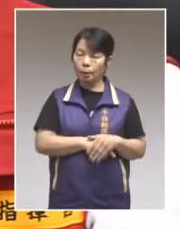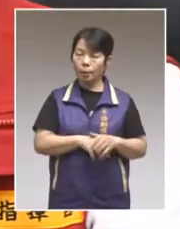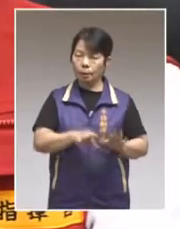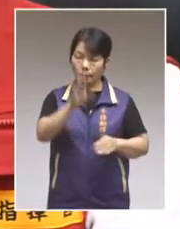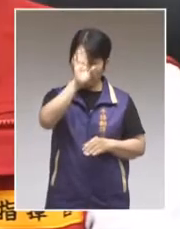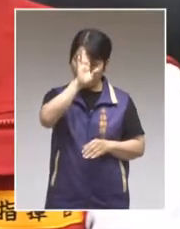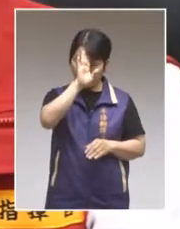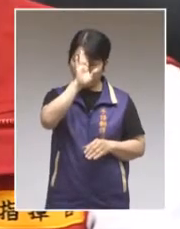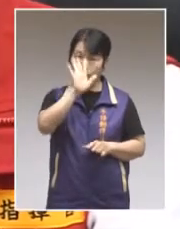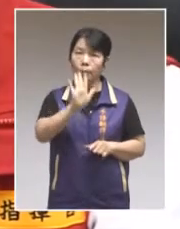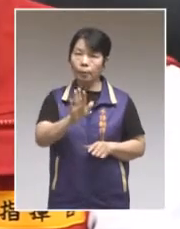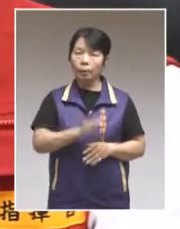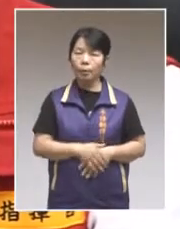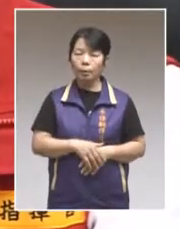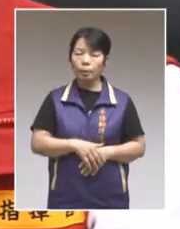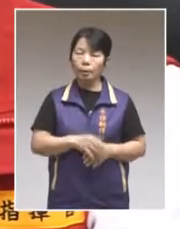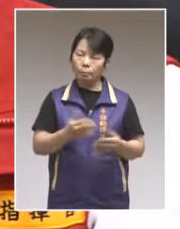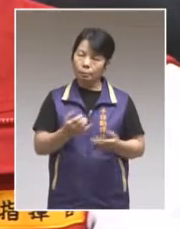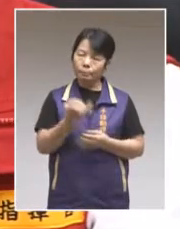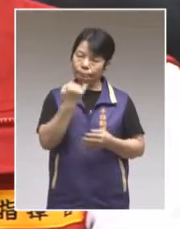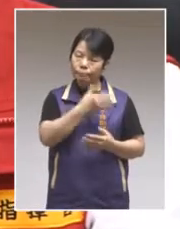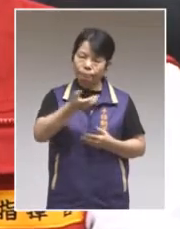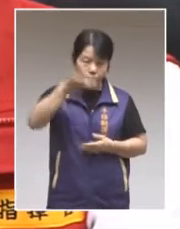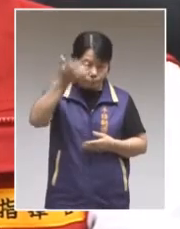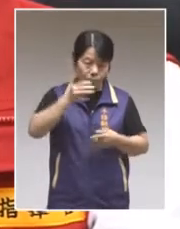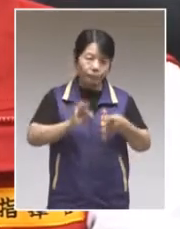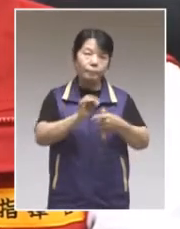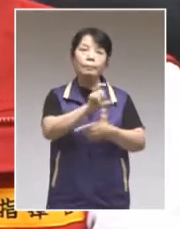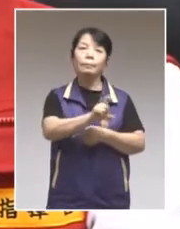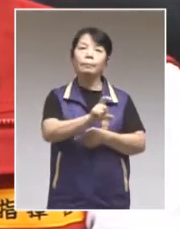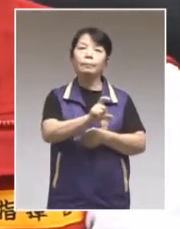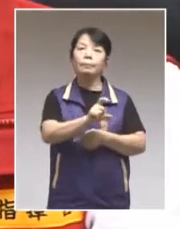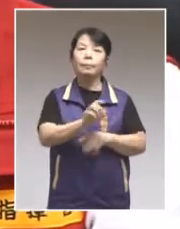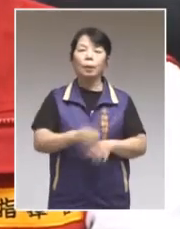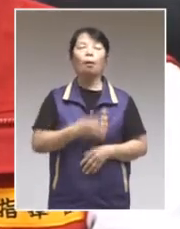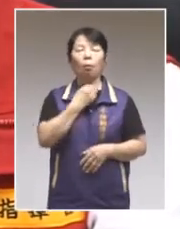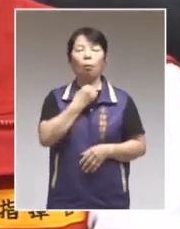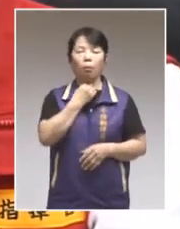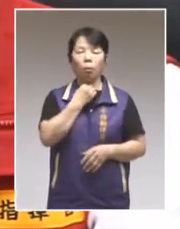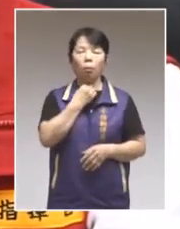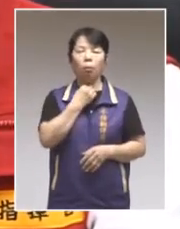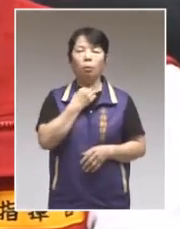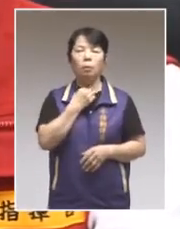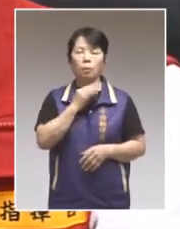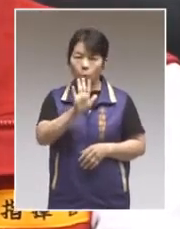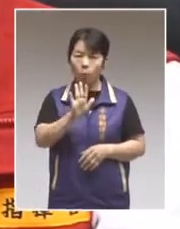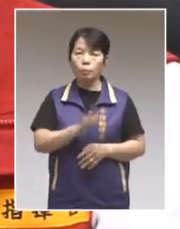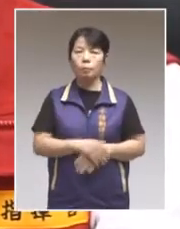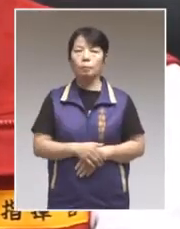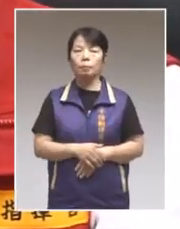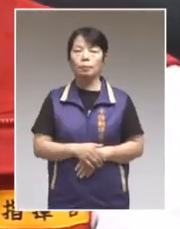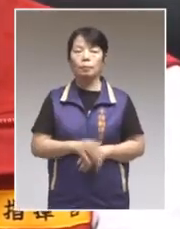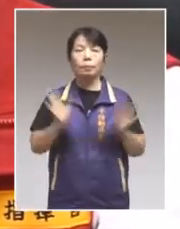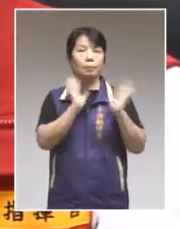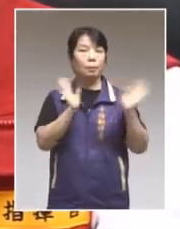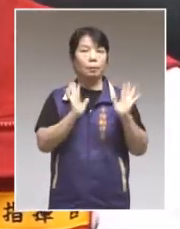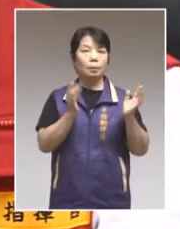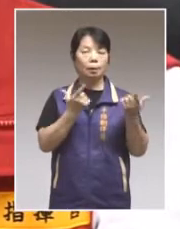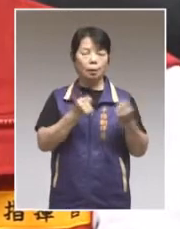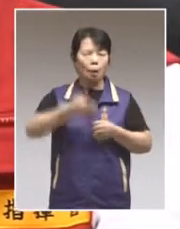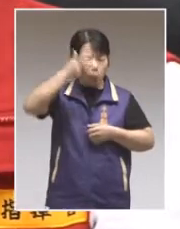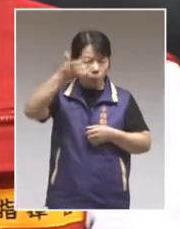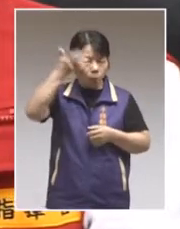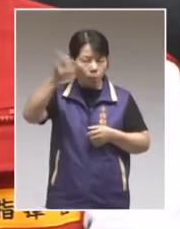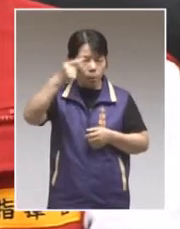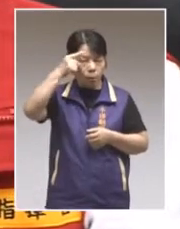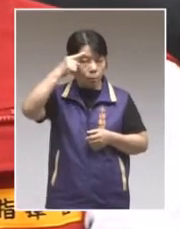实有时候会发烧啊，占了 60%， 或者是咳嗽等等这些症状啊。啊，囡仔有哪时吼，咧发烧